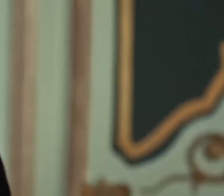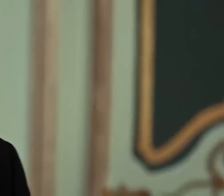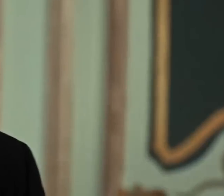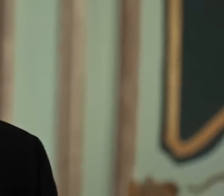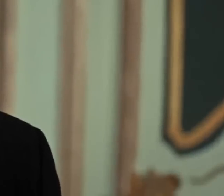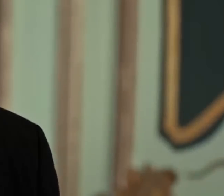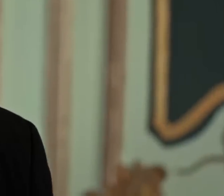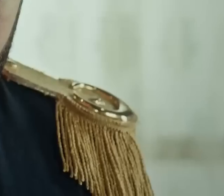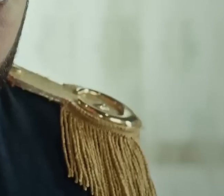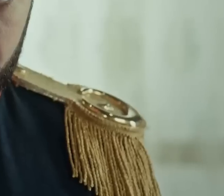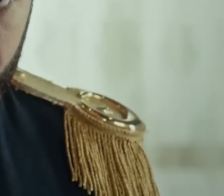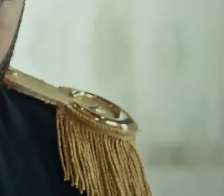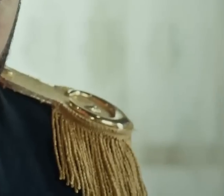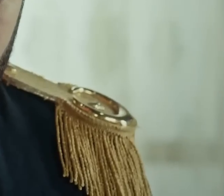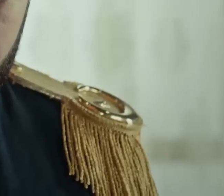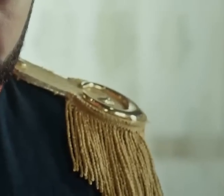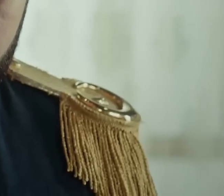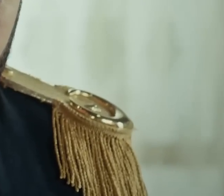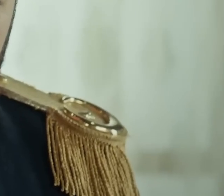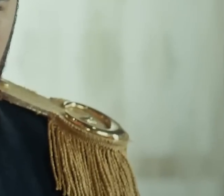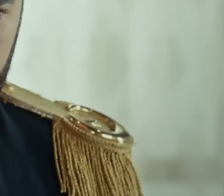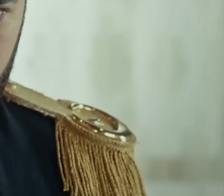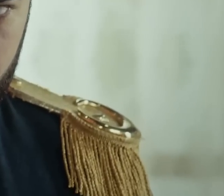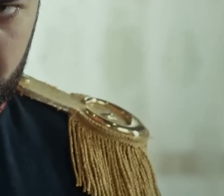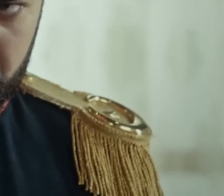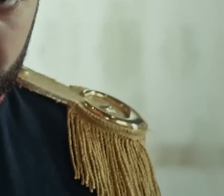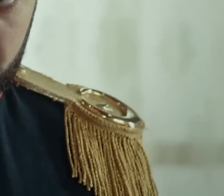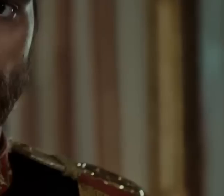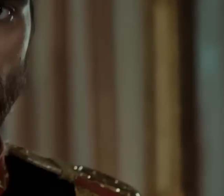verdi. Üçlünün bakışları hala sefirlerin üzerinde.